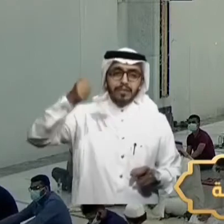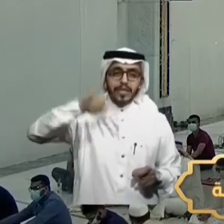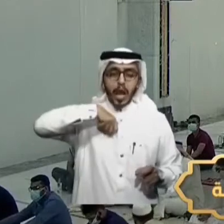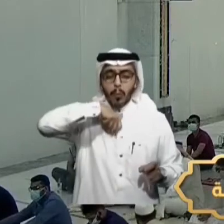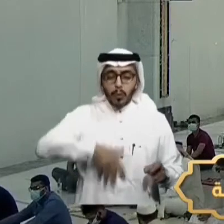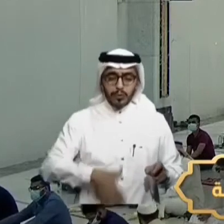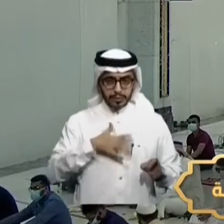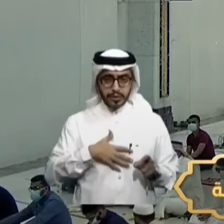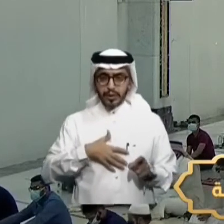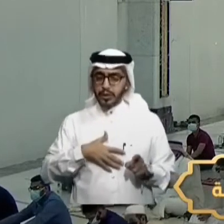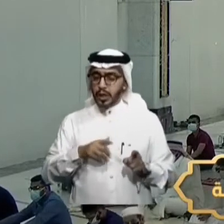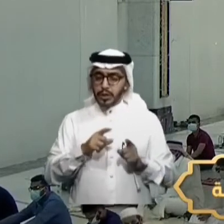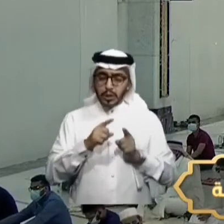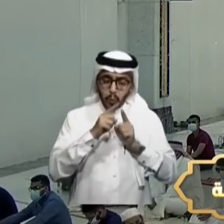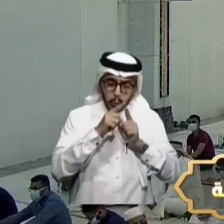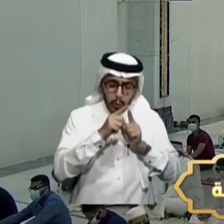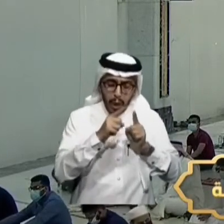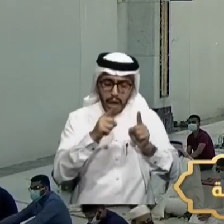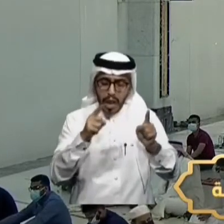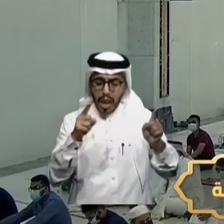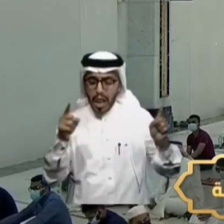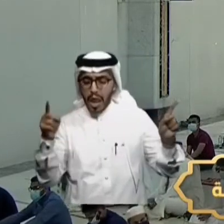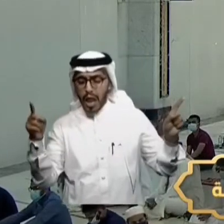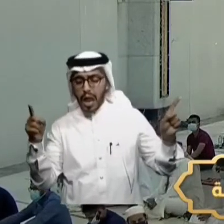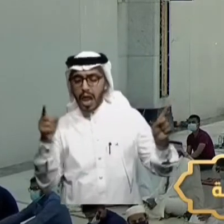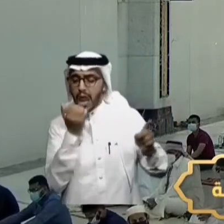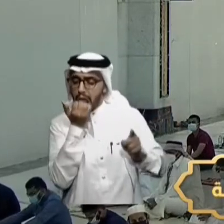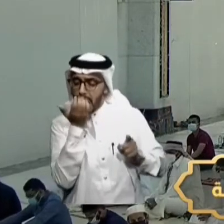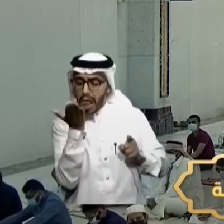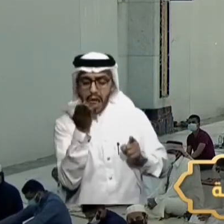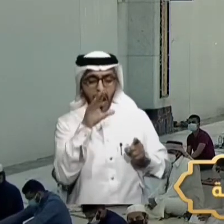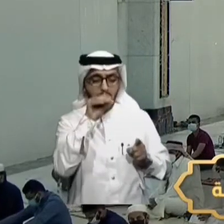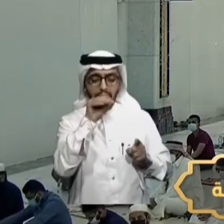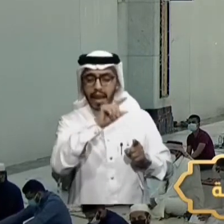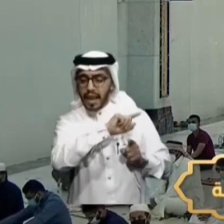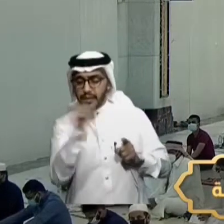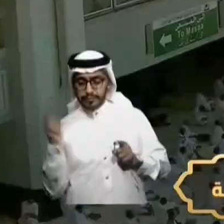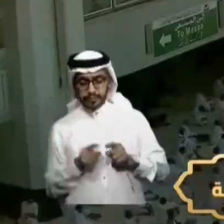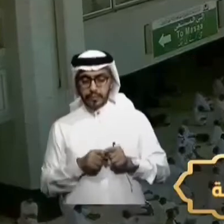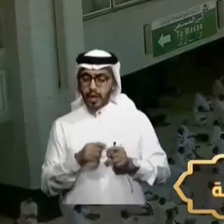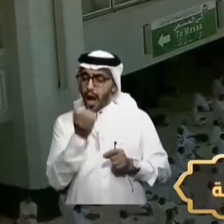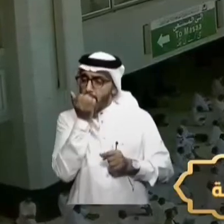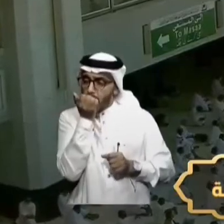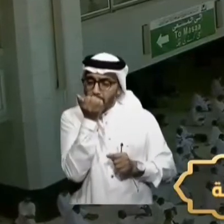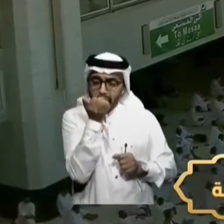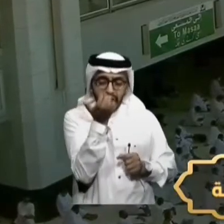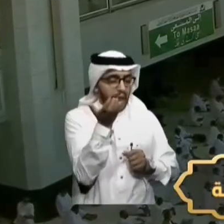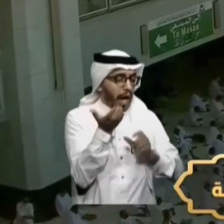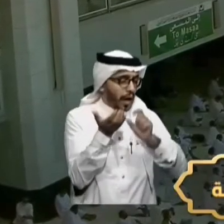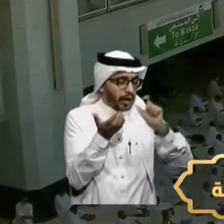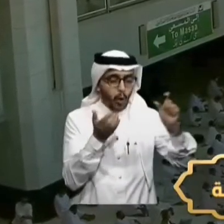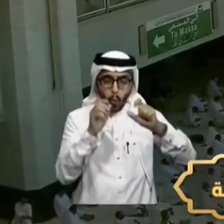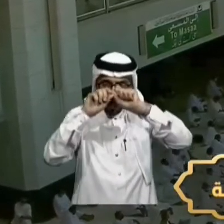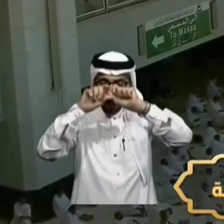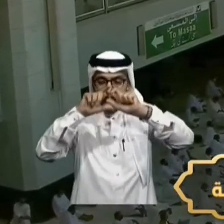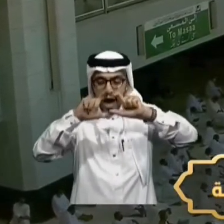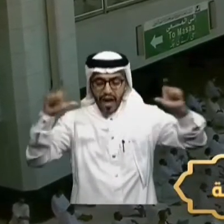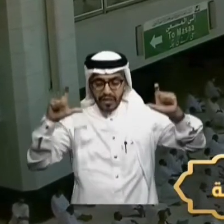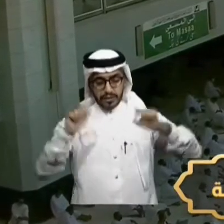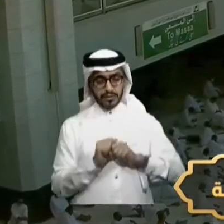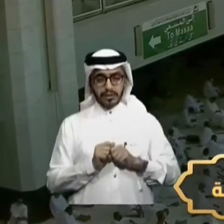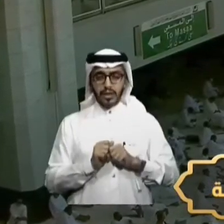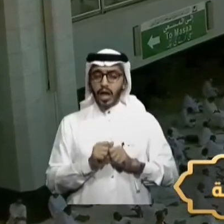وسلم يسرد كسردكم هذا، ولكنه كان يتكلم بكلام بين